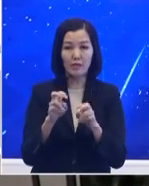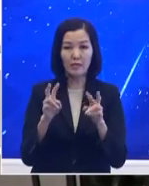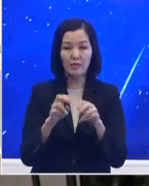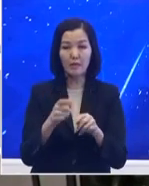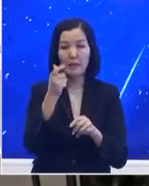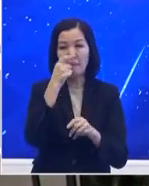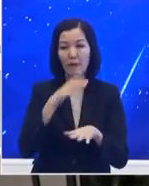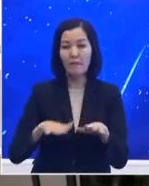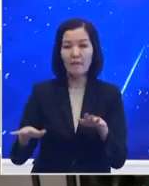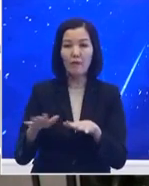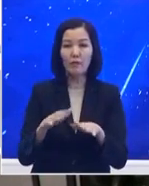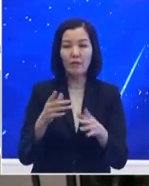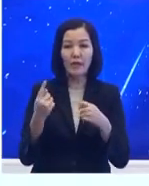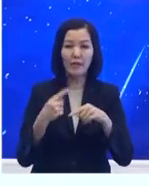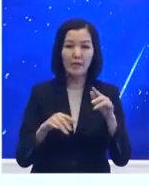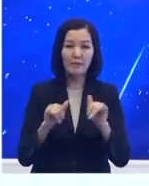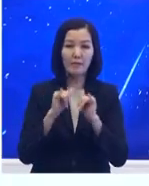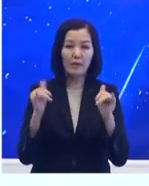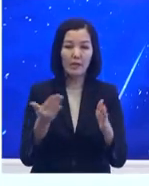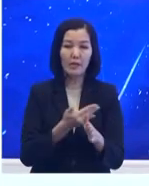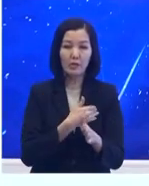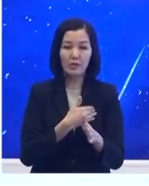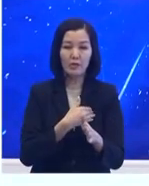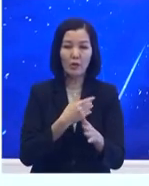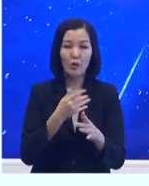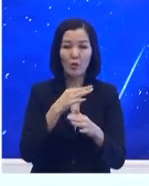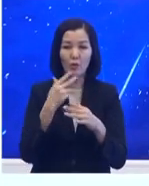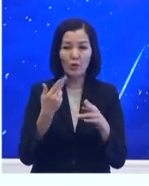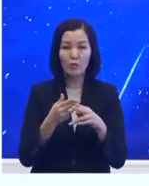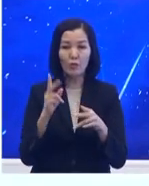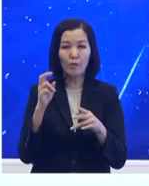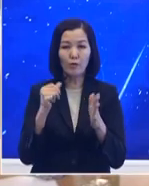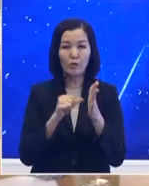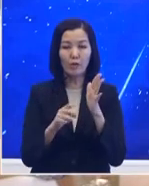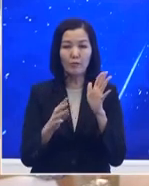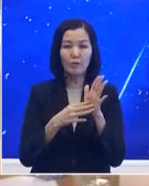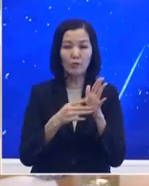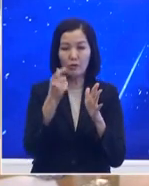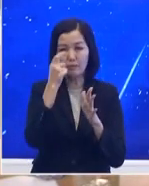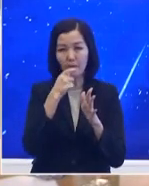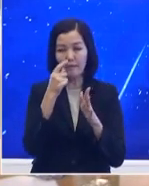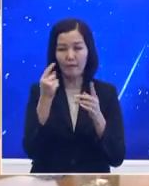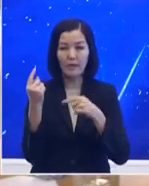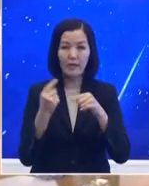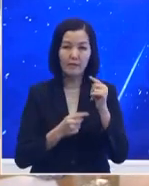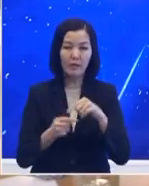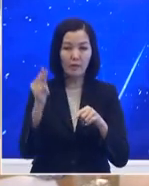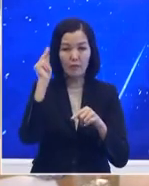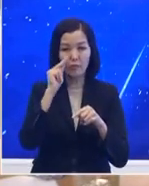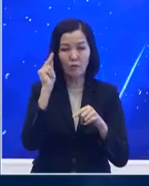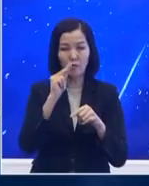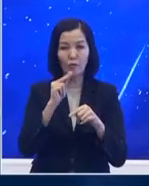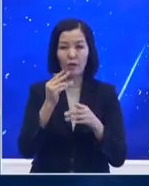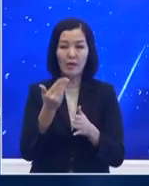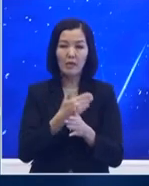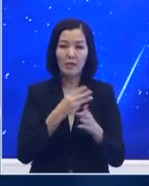Панфилов ауданында жыл санап кәсіпкер болғысы келетіндер көбейген. Өткен жылы 269 жаркенттік кәсіпкерліктің қырсырын үйренуге